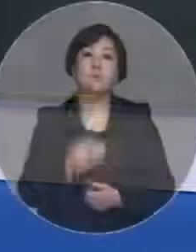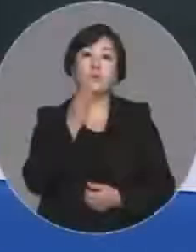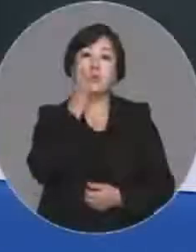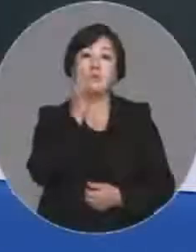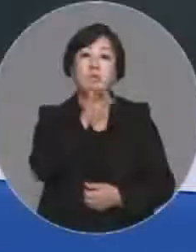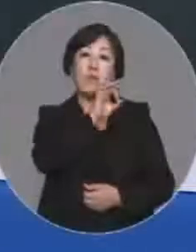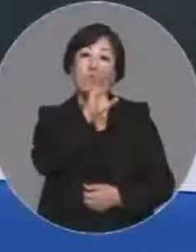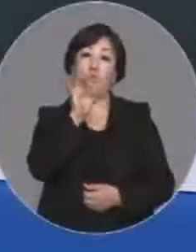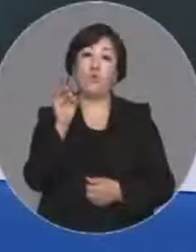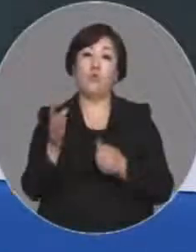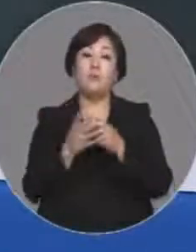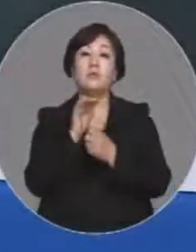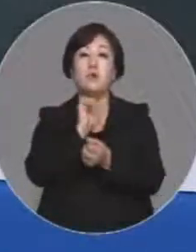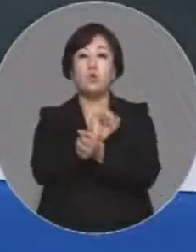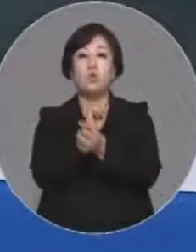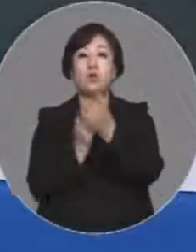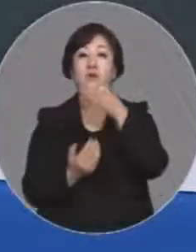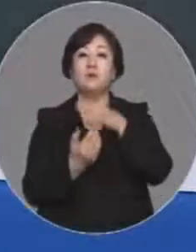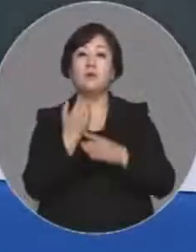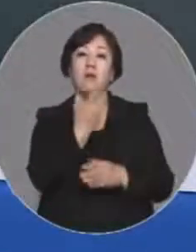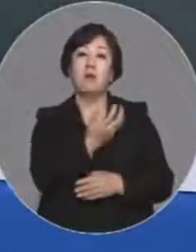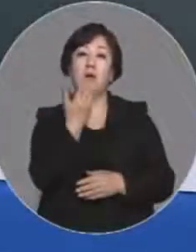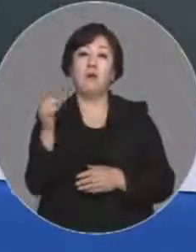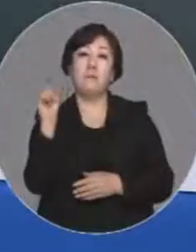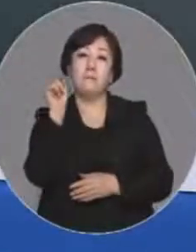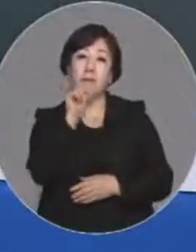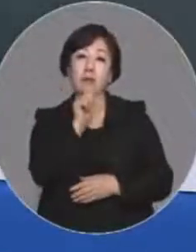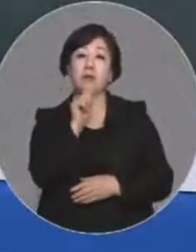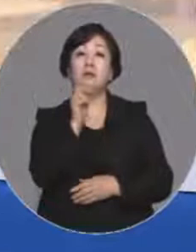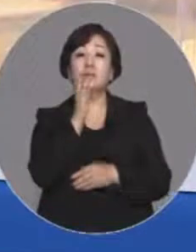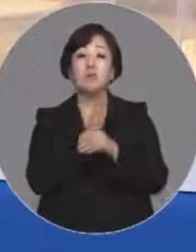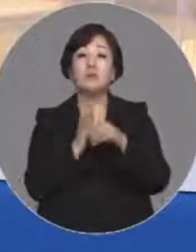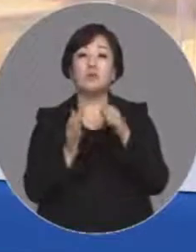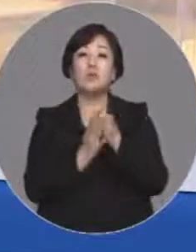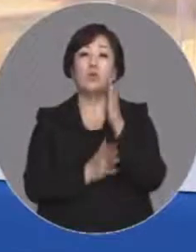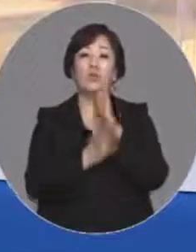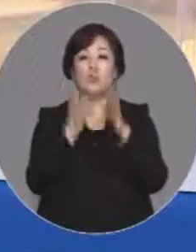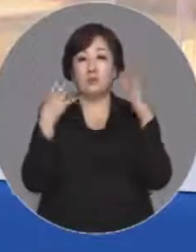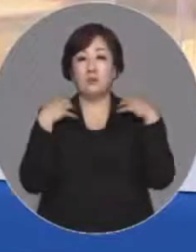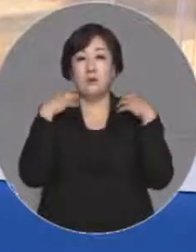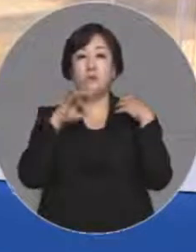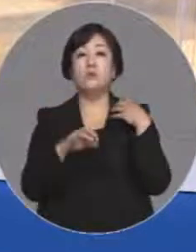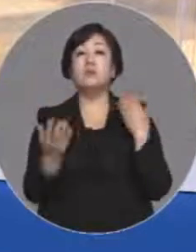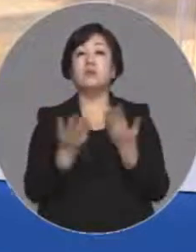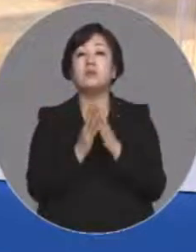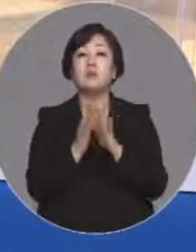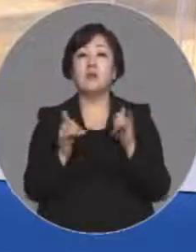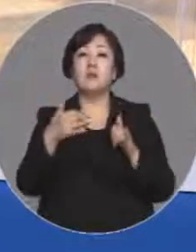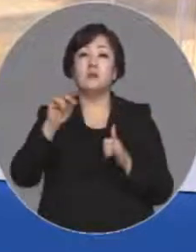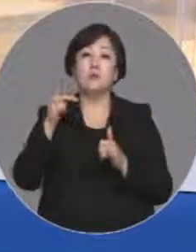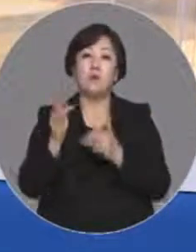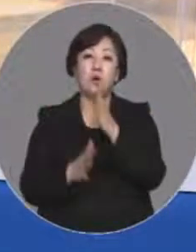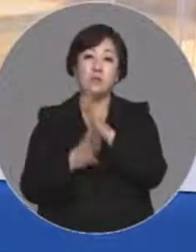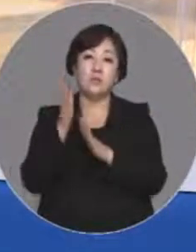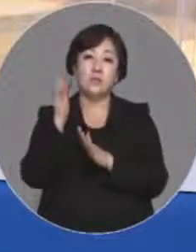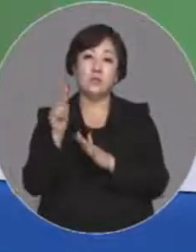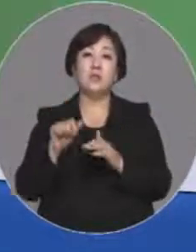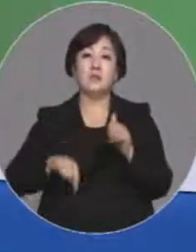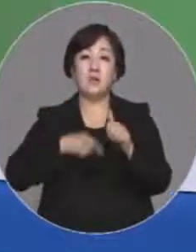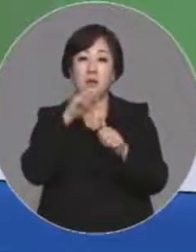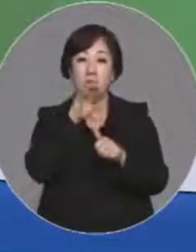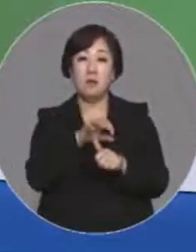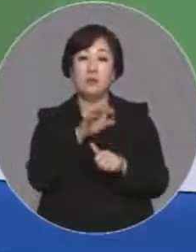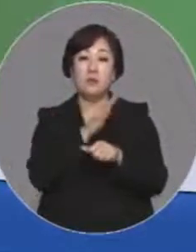울산 곳곳에 코로나19가 빠르게 확산하고 있습니다. 울산시청에도 확진자가 나와 송철호시장도 자가격리에